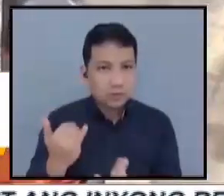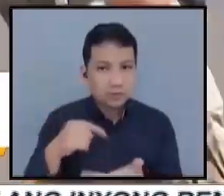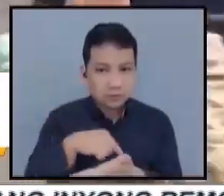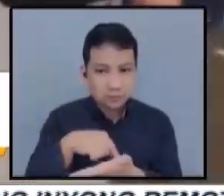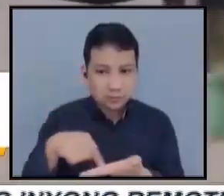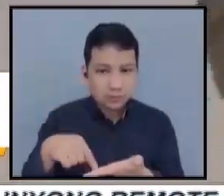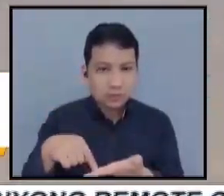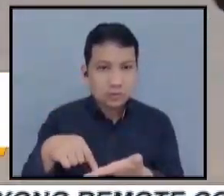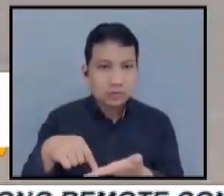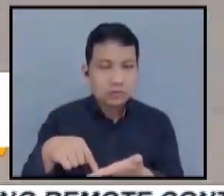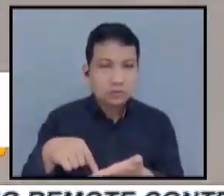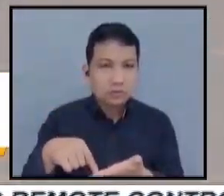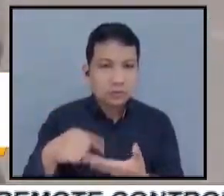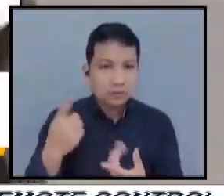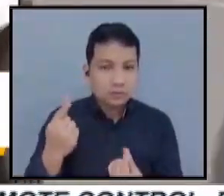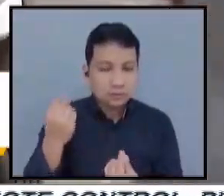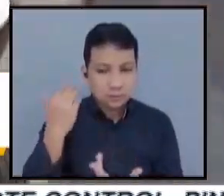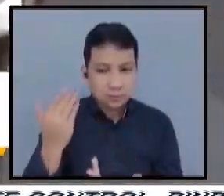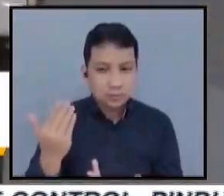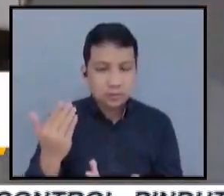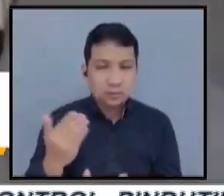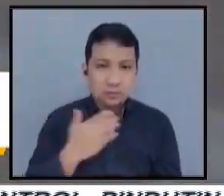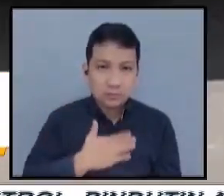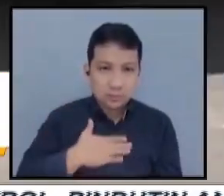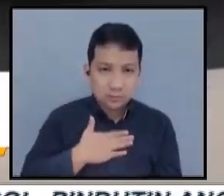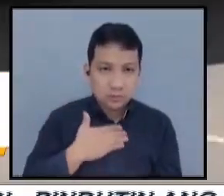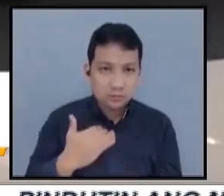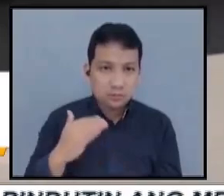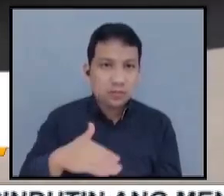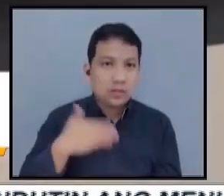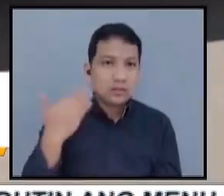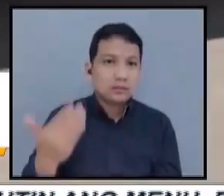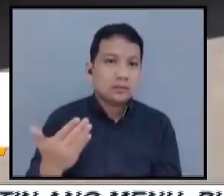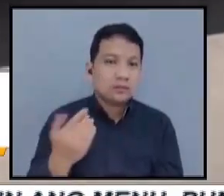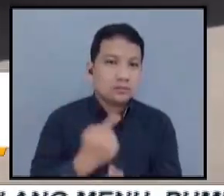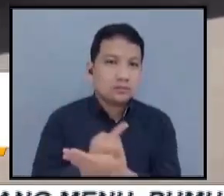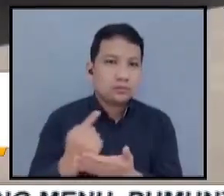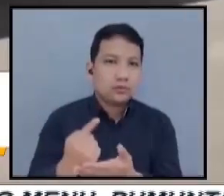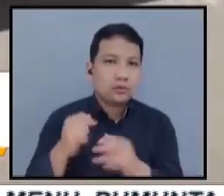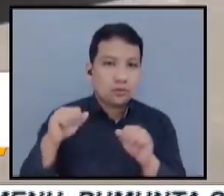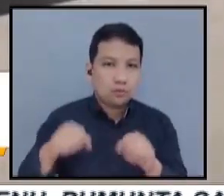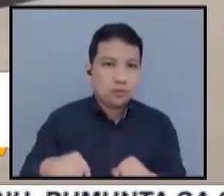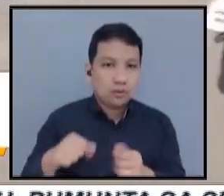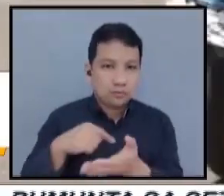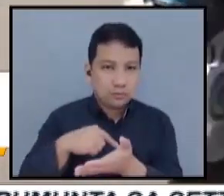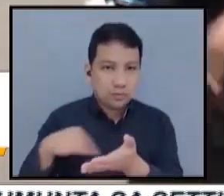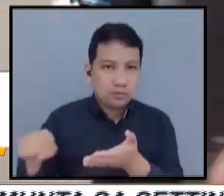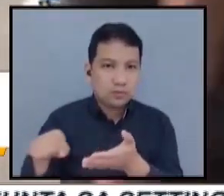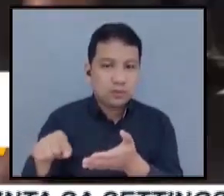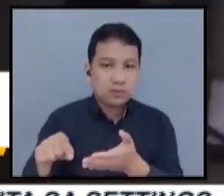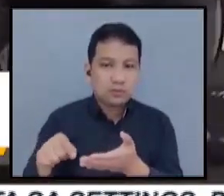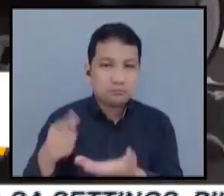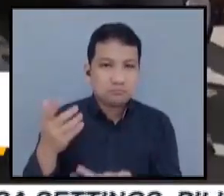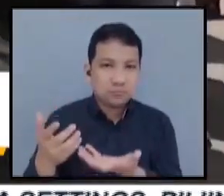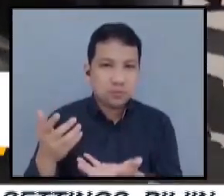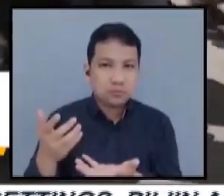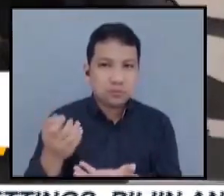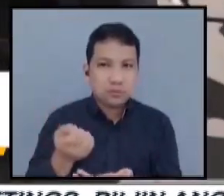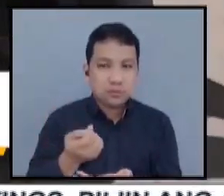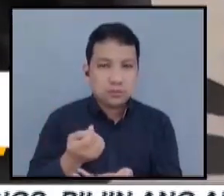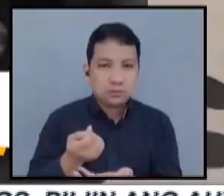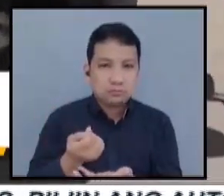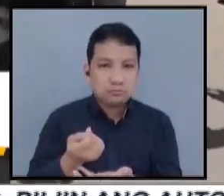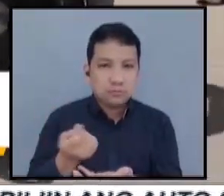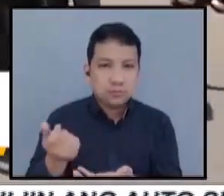lang muna, pasensyahan na daw sa susunod na linggo dahil pagmumultahin at maaari pang ma-impound ang mga e-bikes